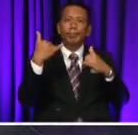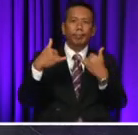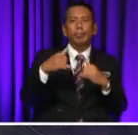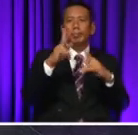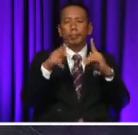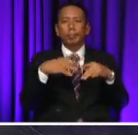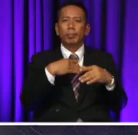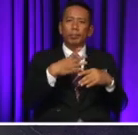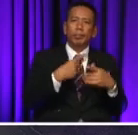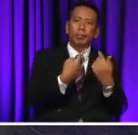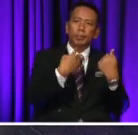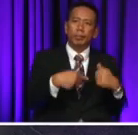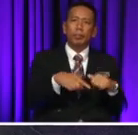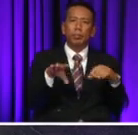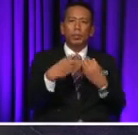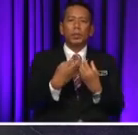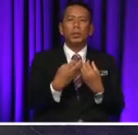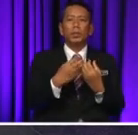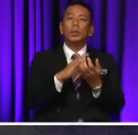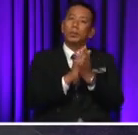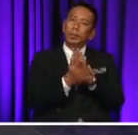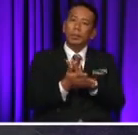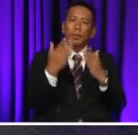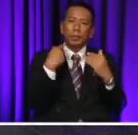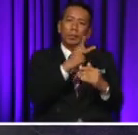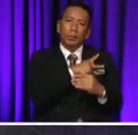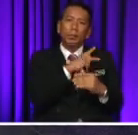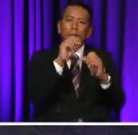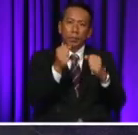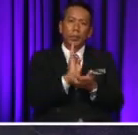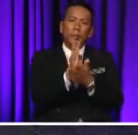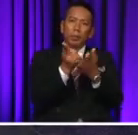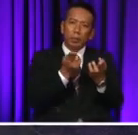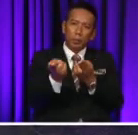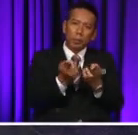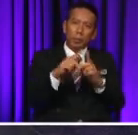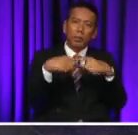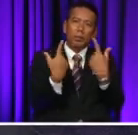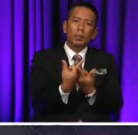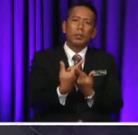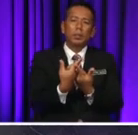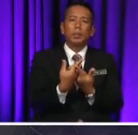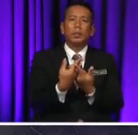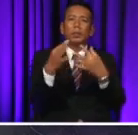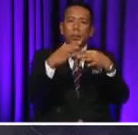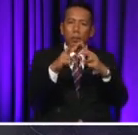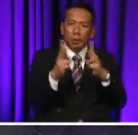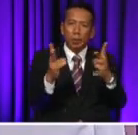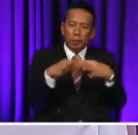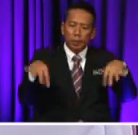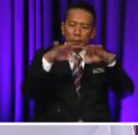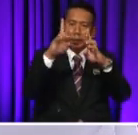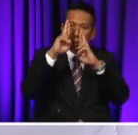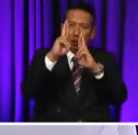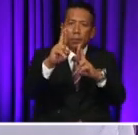membantu Ustazah menguruskan kelas 5 Ibnu Sina tadi jadi betapa pentingnya menghormati